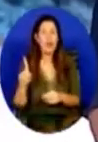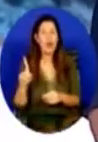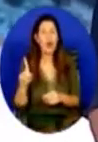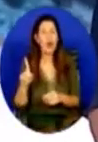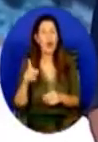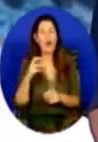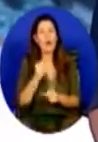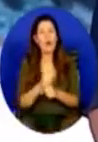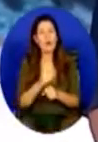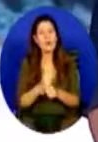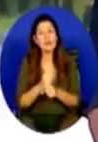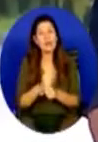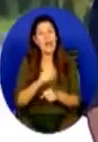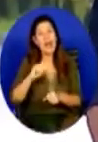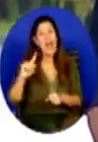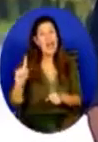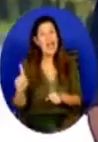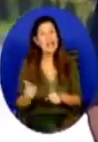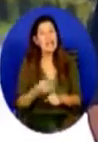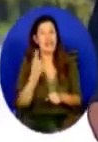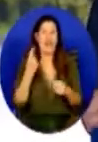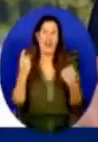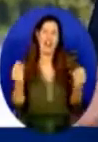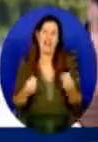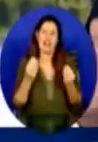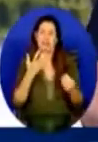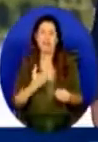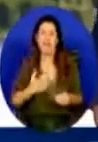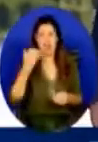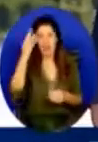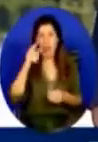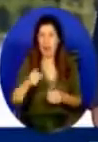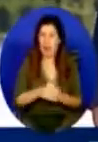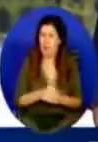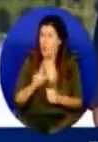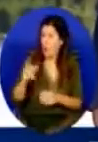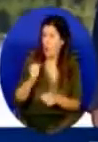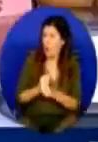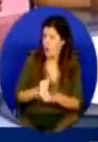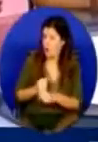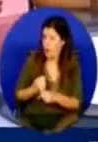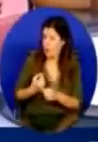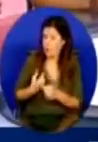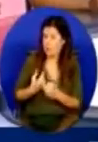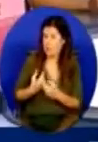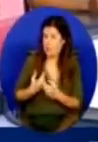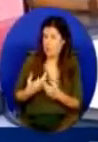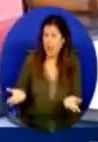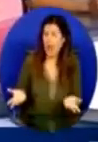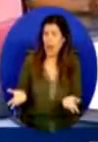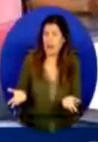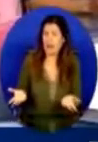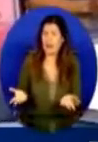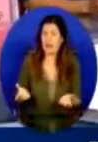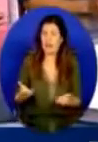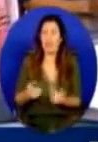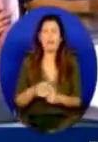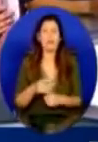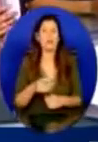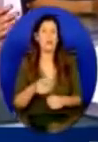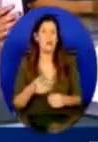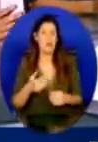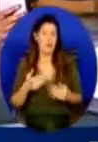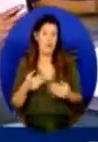שהרצל חלם עליו. לא מקיימת בהכרח, לא מקיימת לא, בכלל. יכול להיות שלא כמעט מקיימת. כמעט ולא בכלל. ואנחנו נמצאים פה כדי